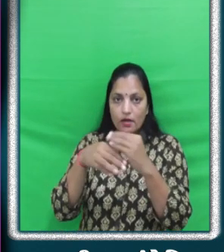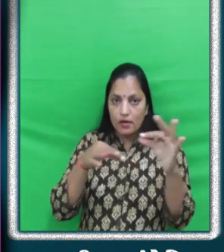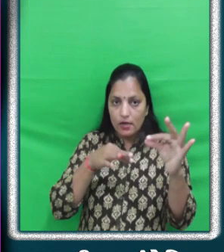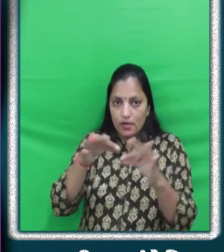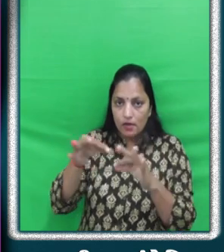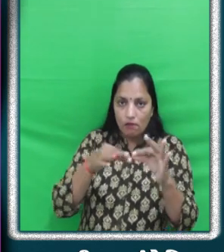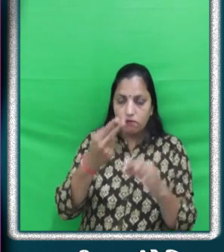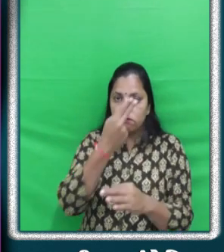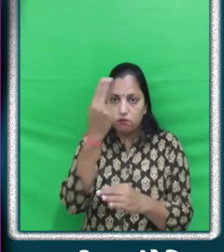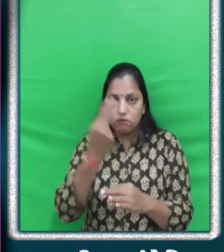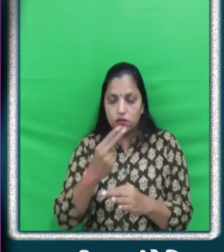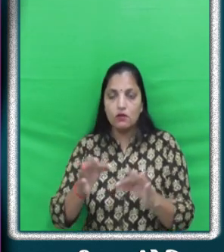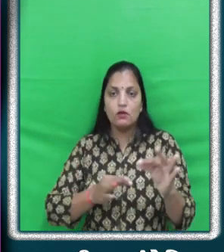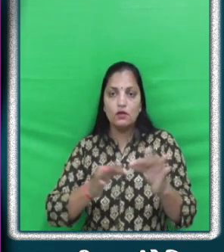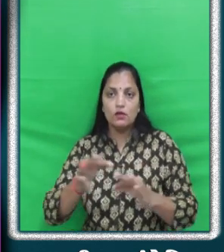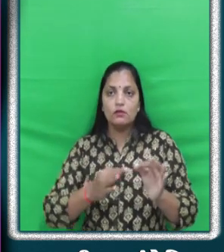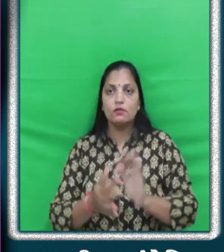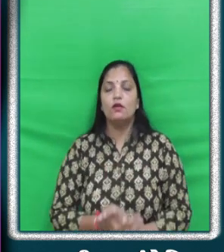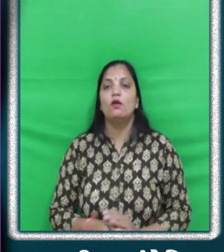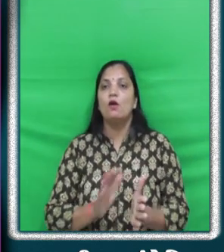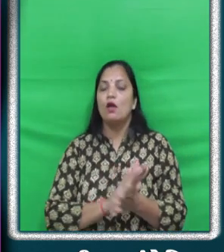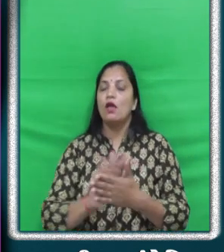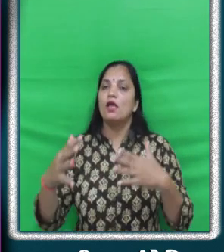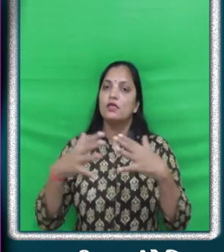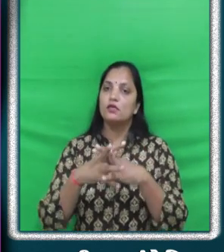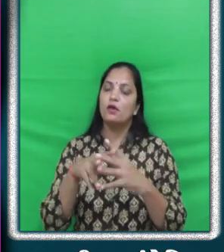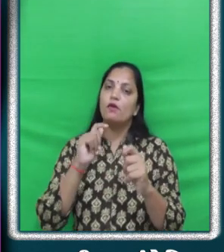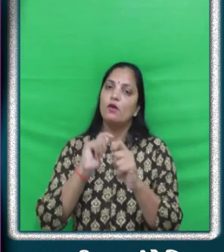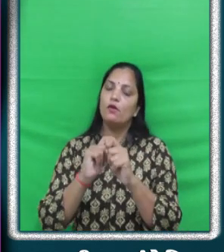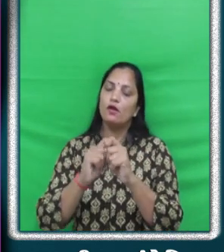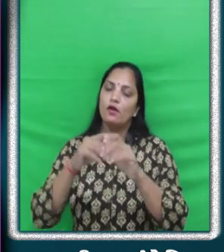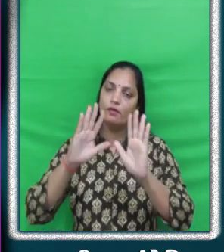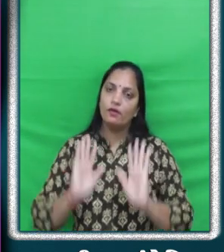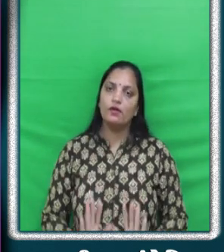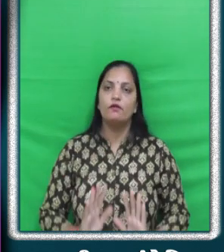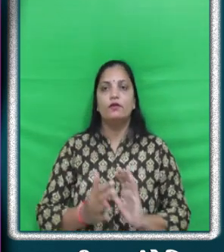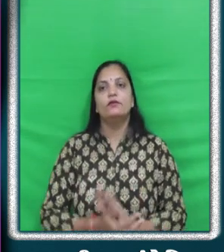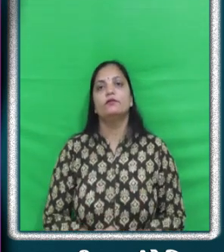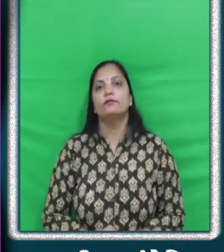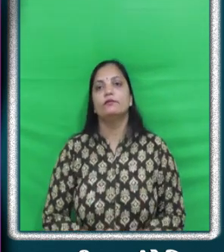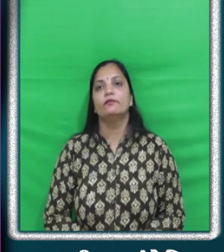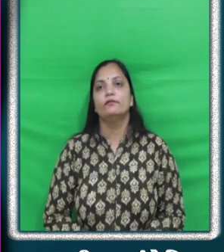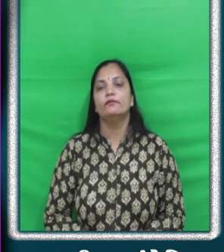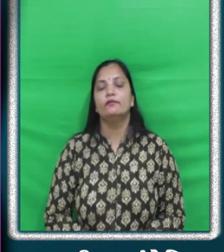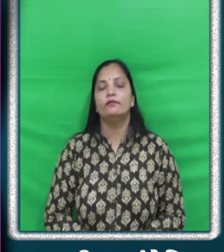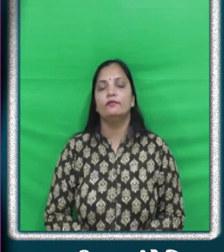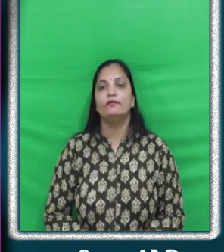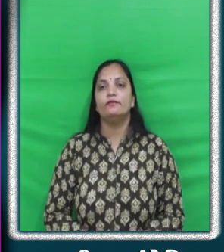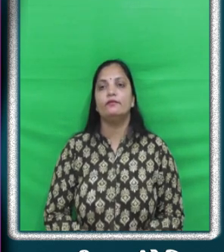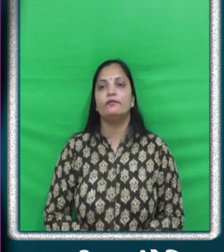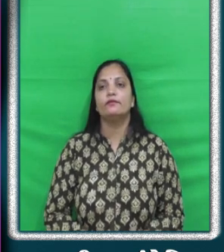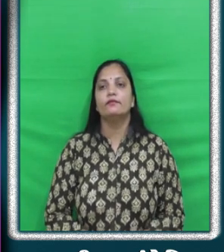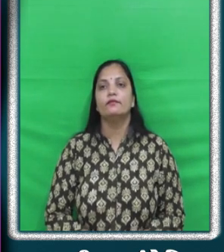નાખો ફટાફટ નોટની અંદર, તમારે ગૃહ કાર્ય કરવાનું છે.